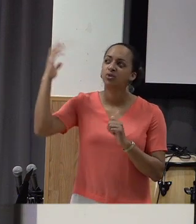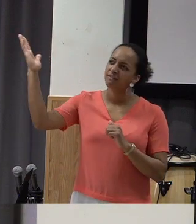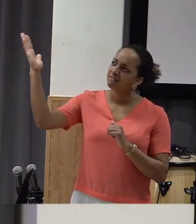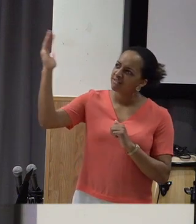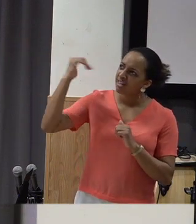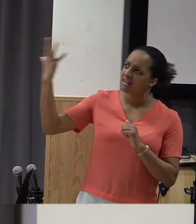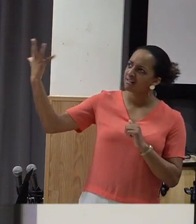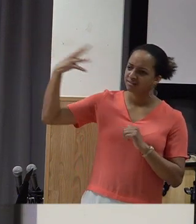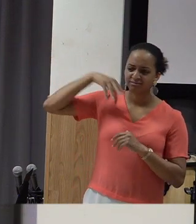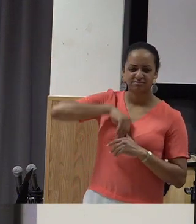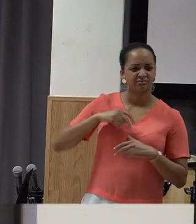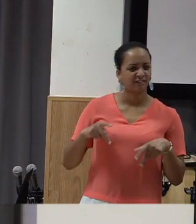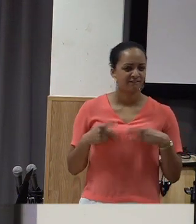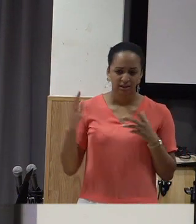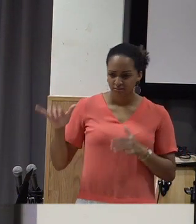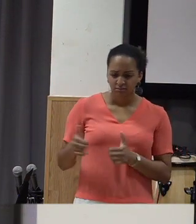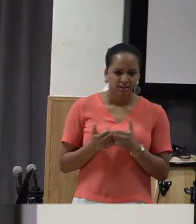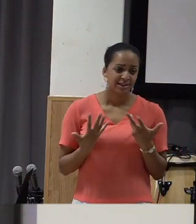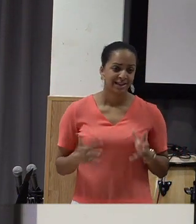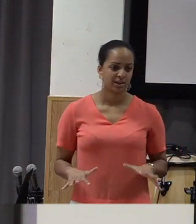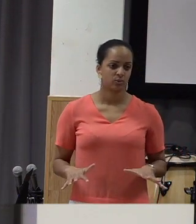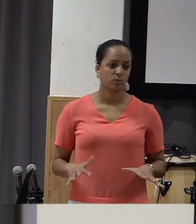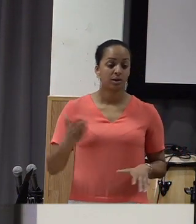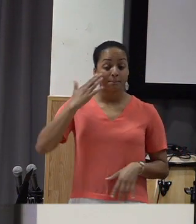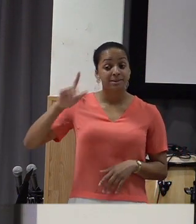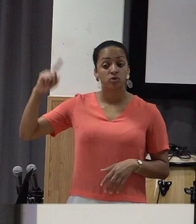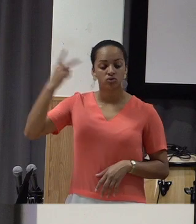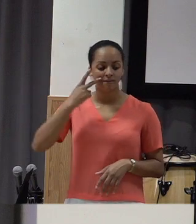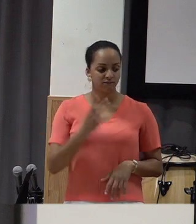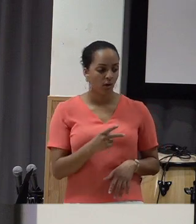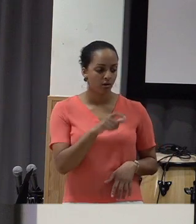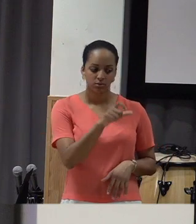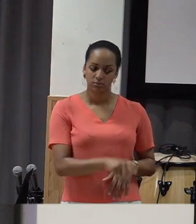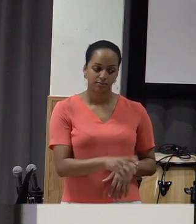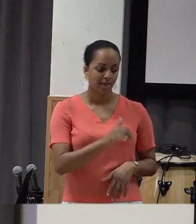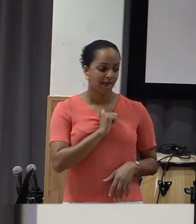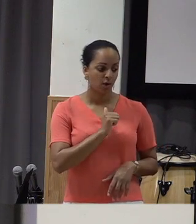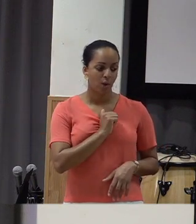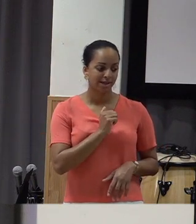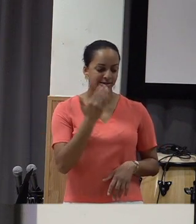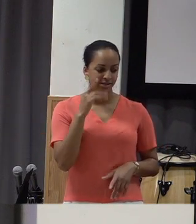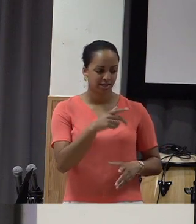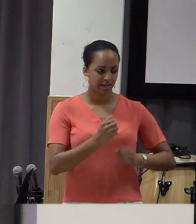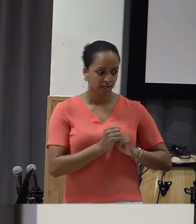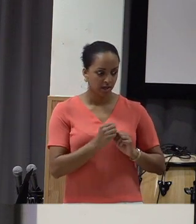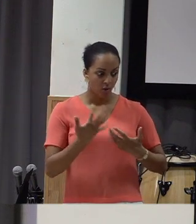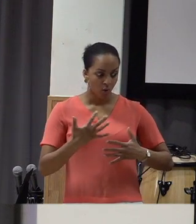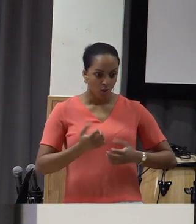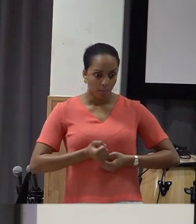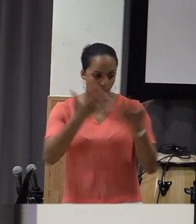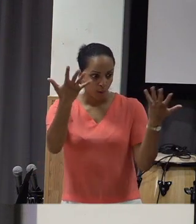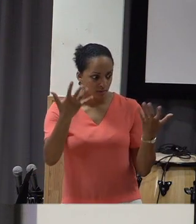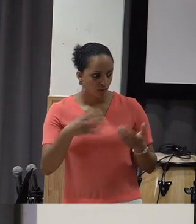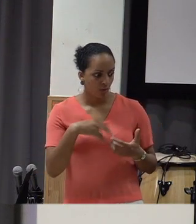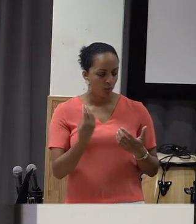un besoin qui est là. Et si Dieu détecte de l'égoïsme dans nos prières, si Dieu détecte des pulsions ou des passions parfois